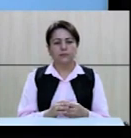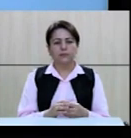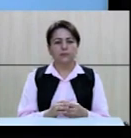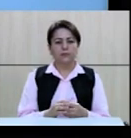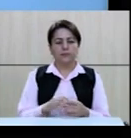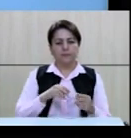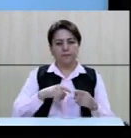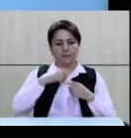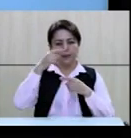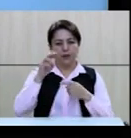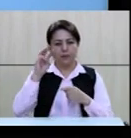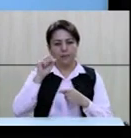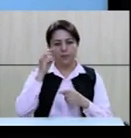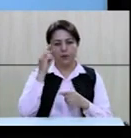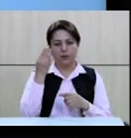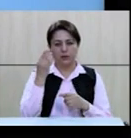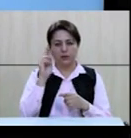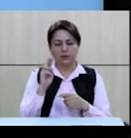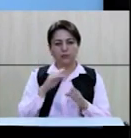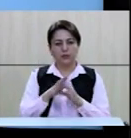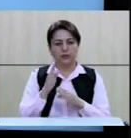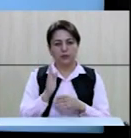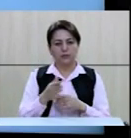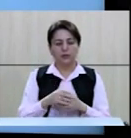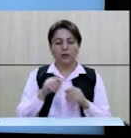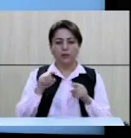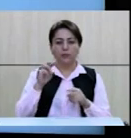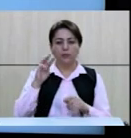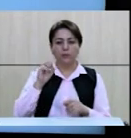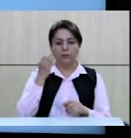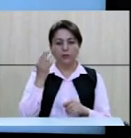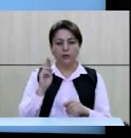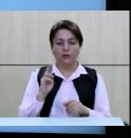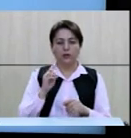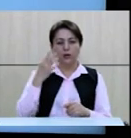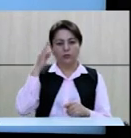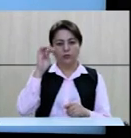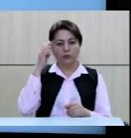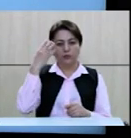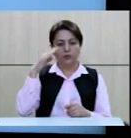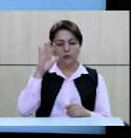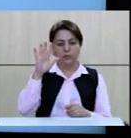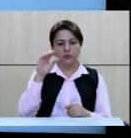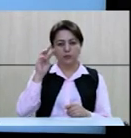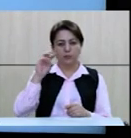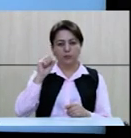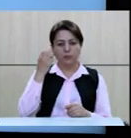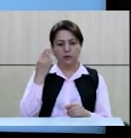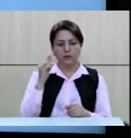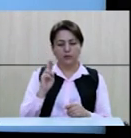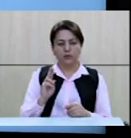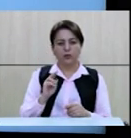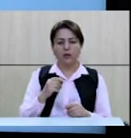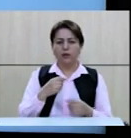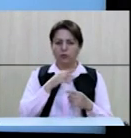Endi keyingi mashqimizni bajaramiz. Ushbu mashqimizda 445-chi mashqda bizga bir